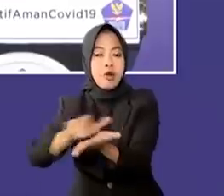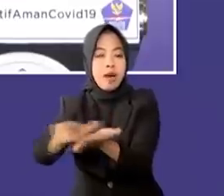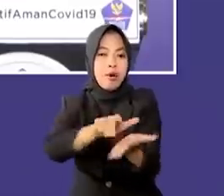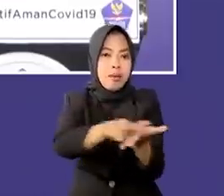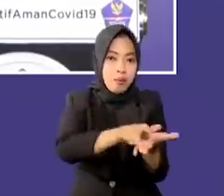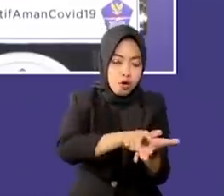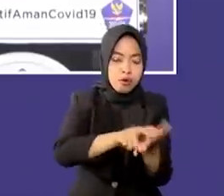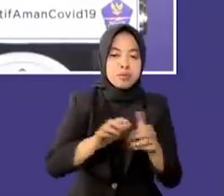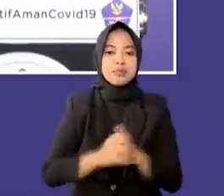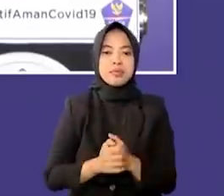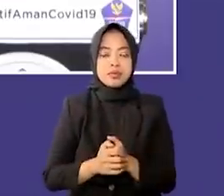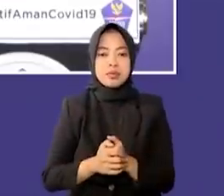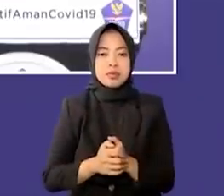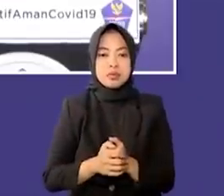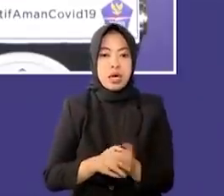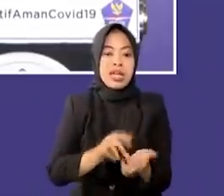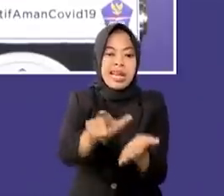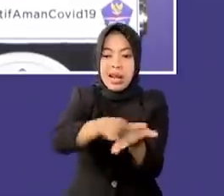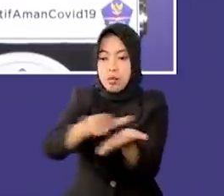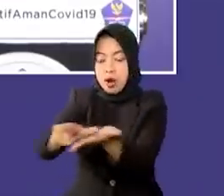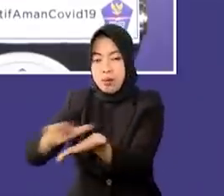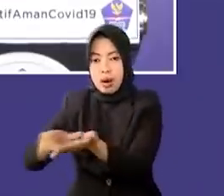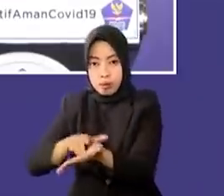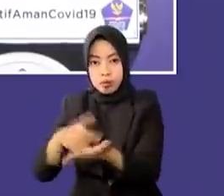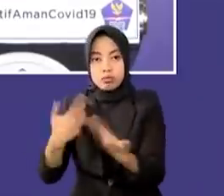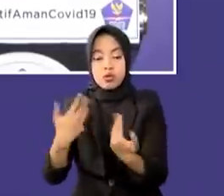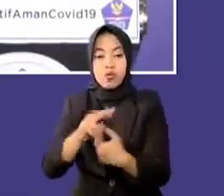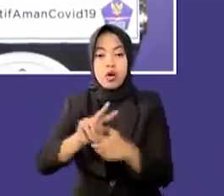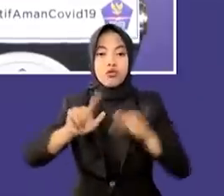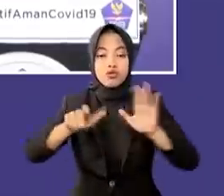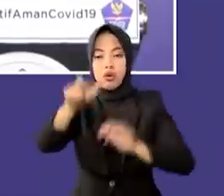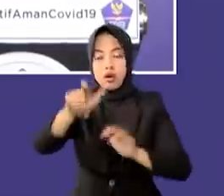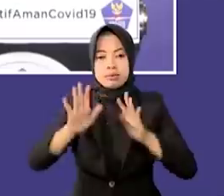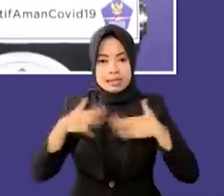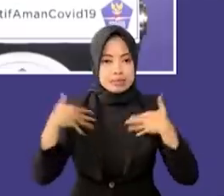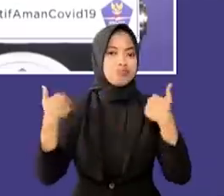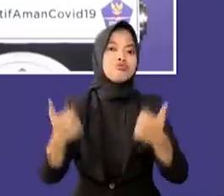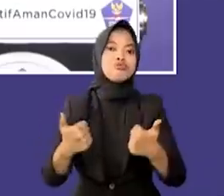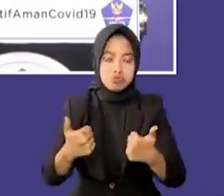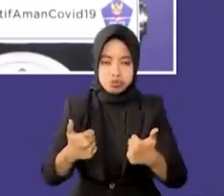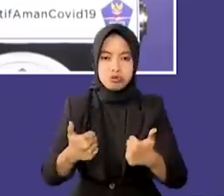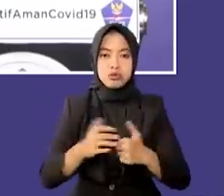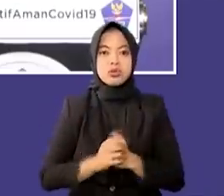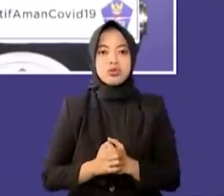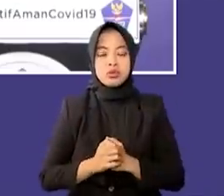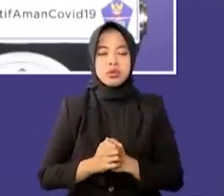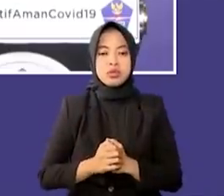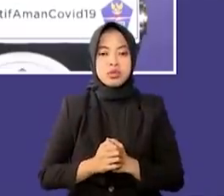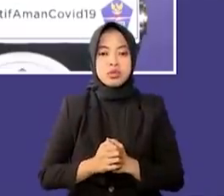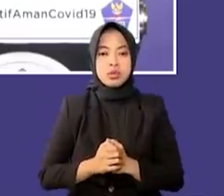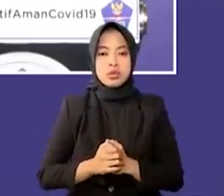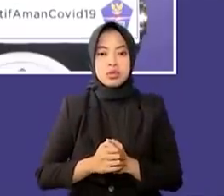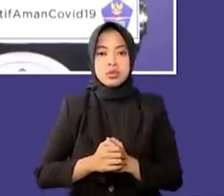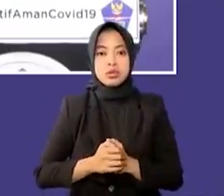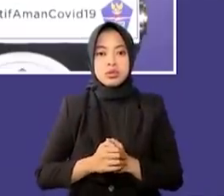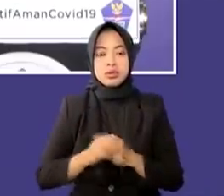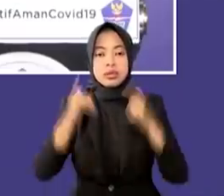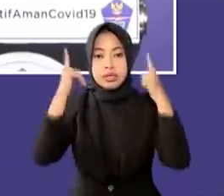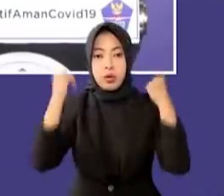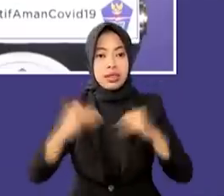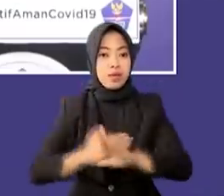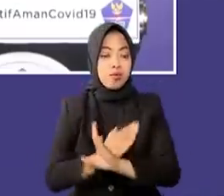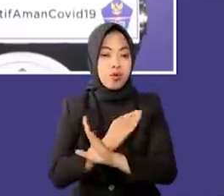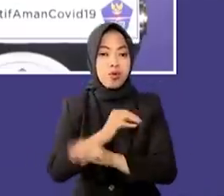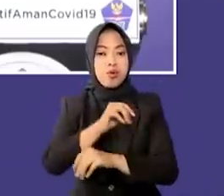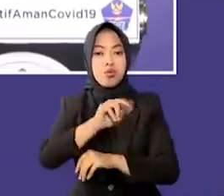dan dilaporkan 27 orang sembuh di Jawa barat kemudian Jawa Timur 517